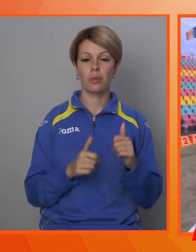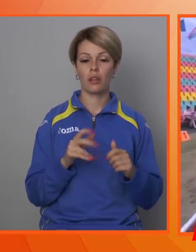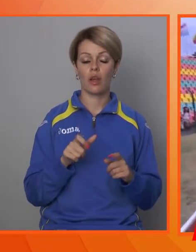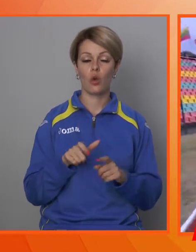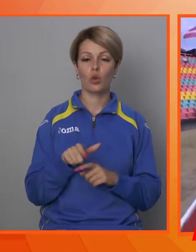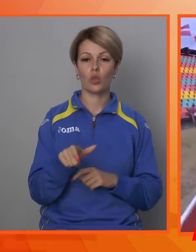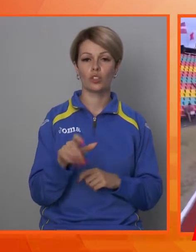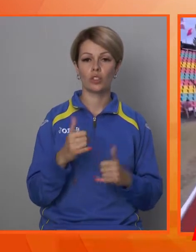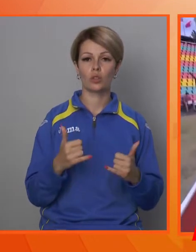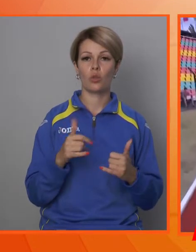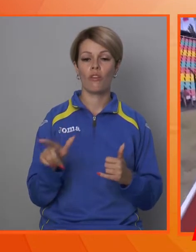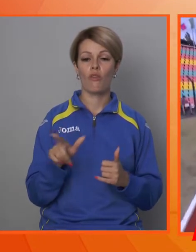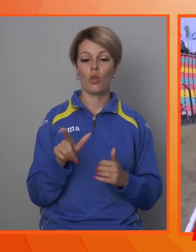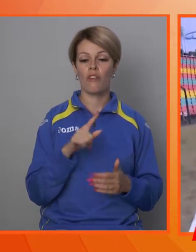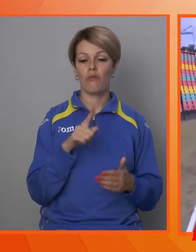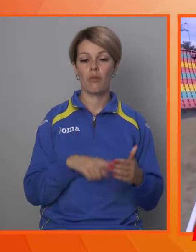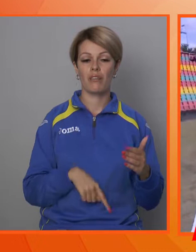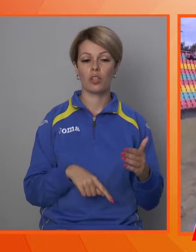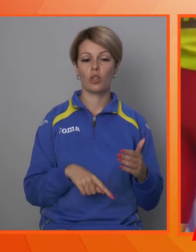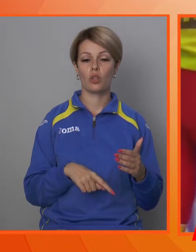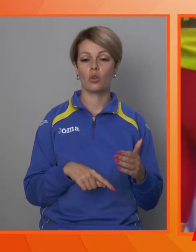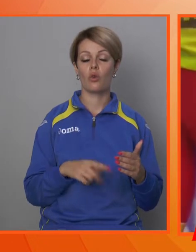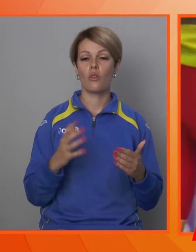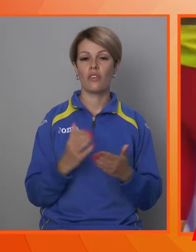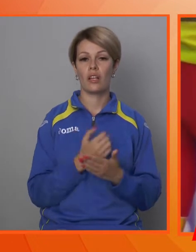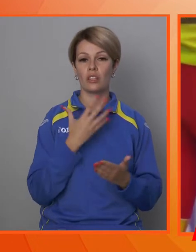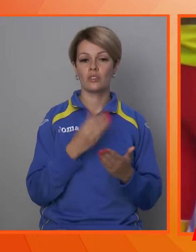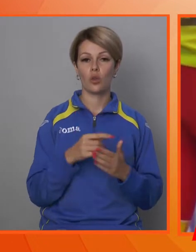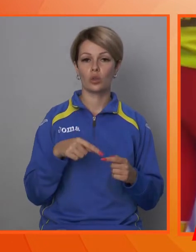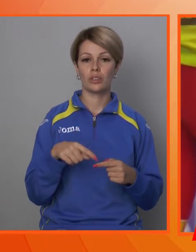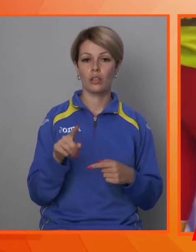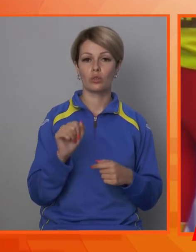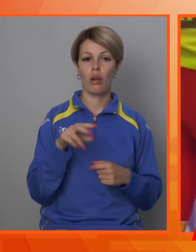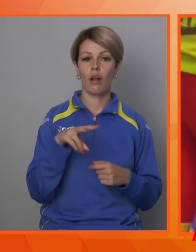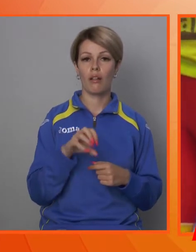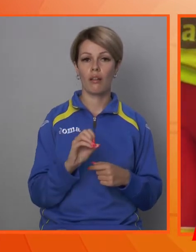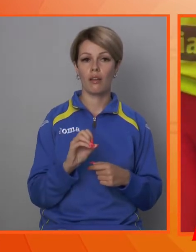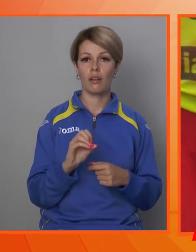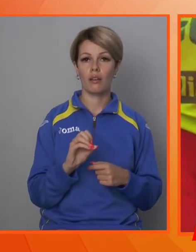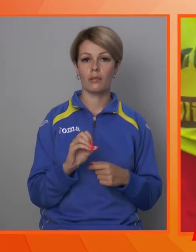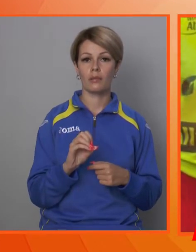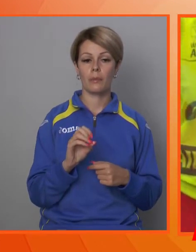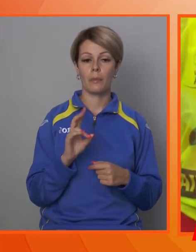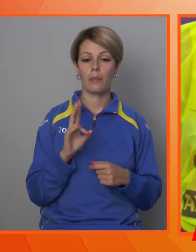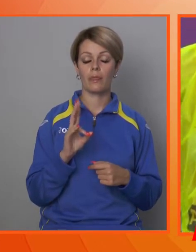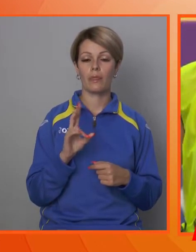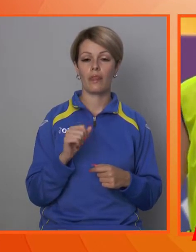доріжці. І сьогодні вони впевнено виграли свою дистанцію, але на